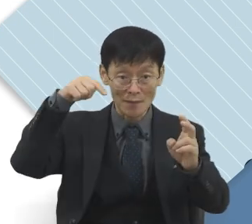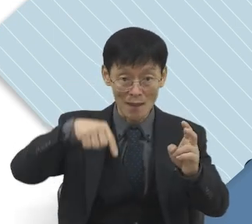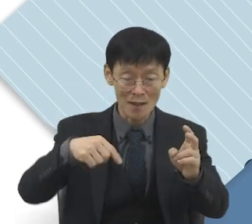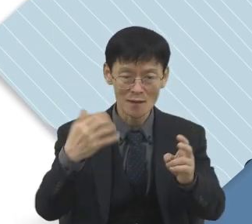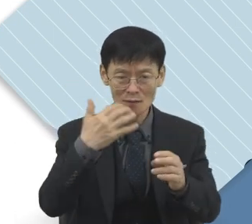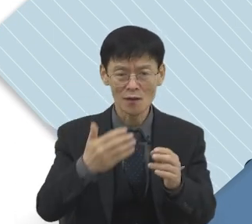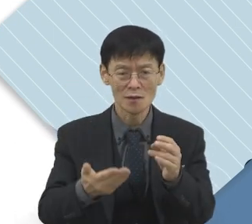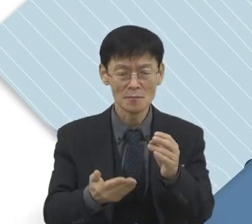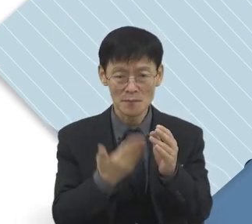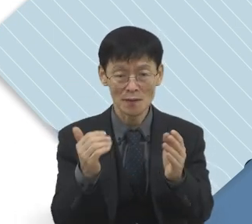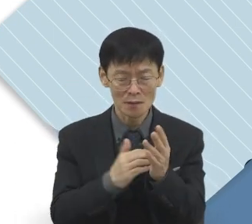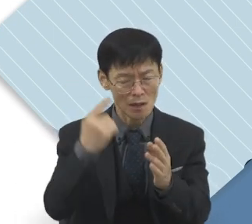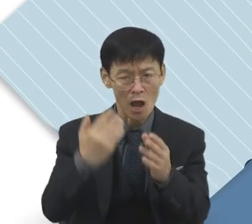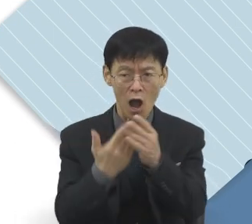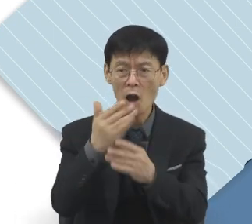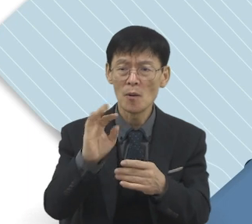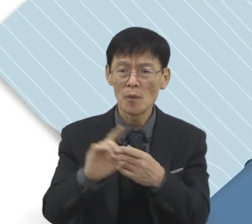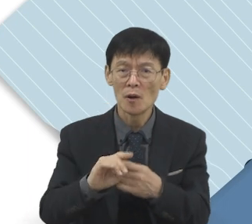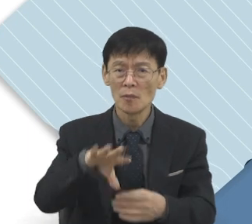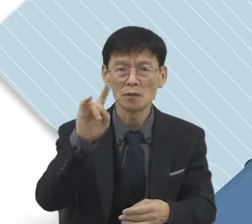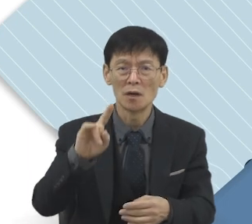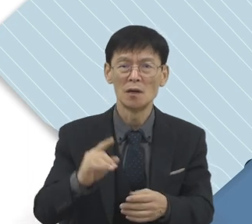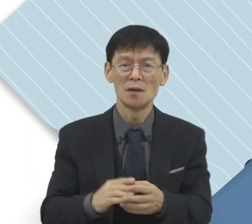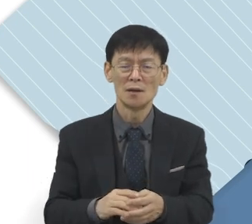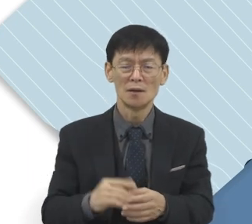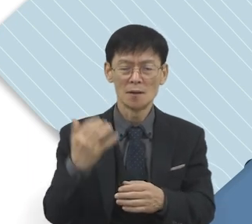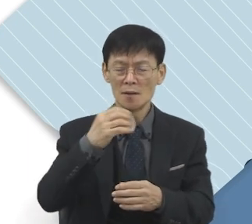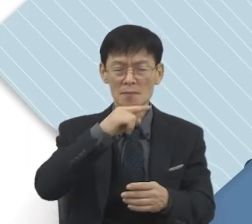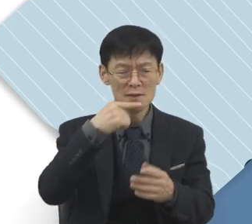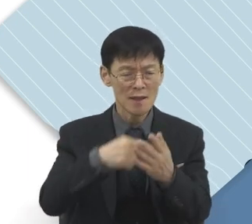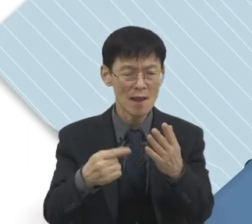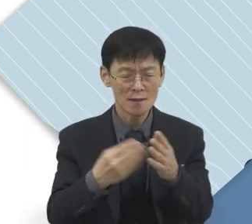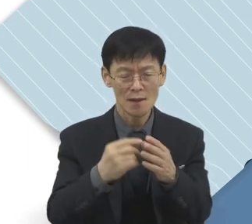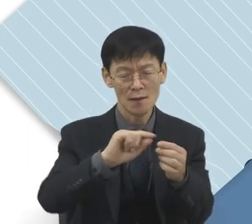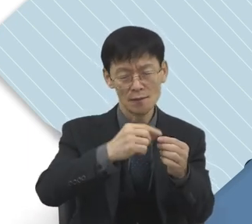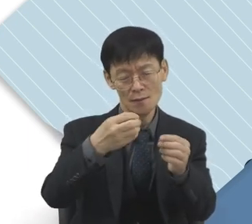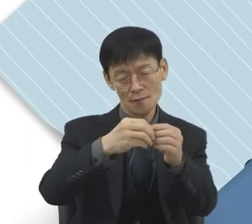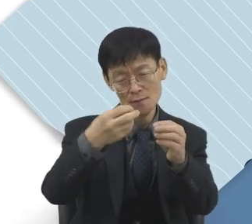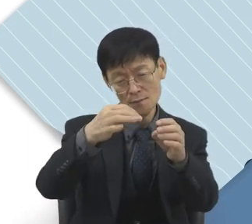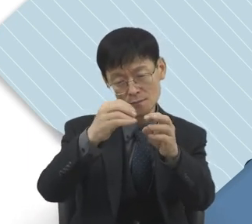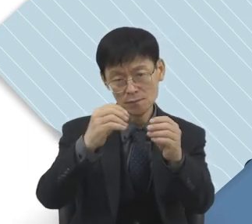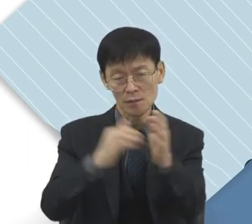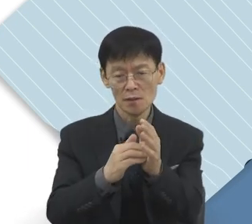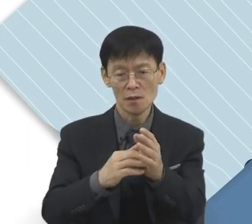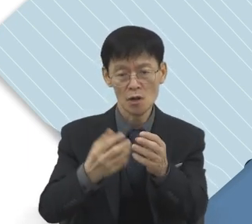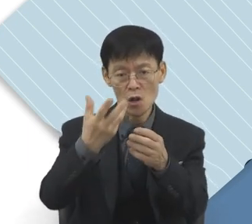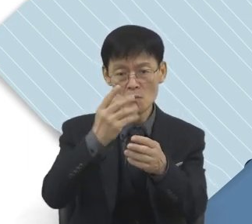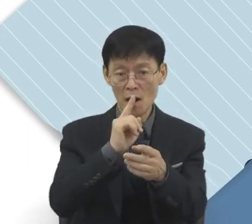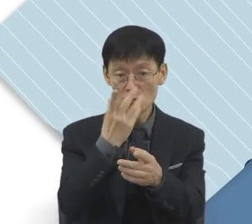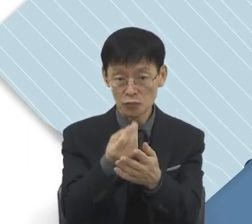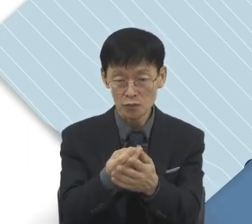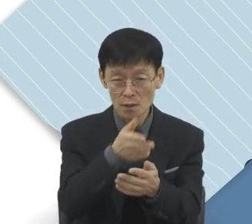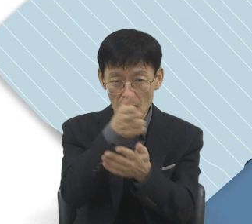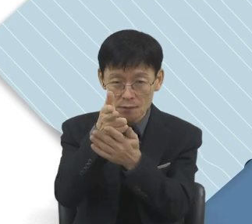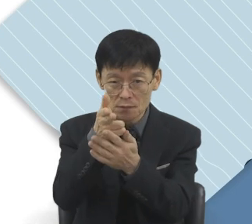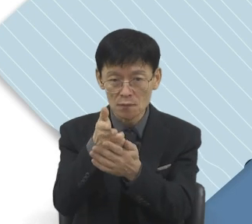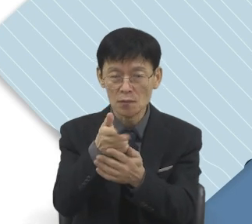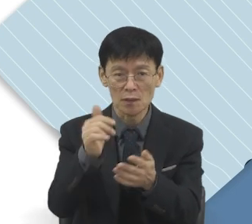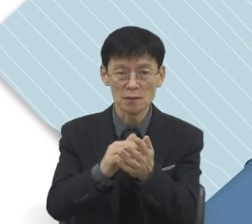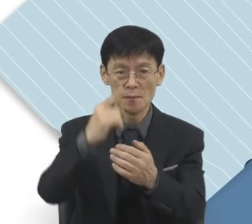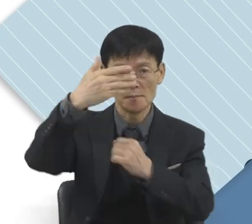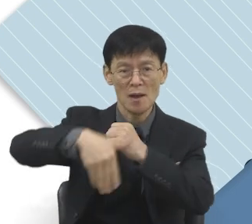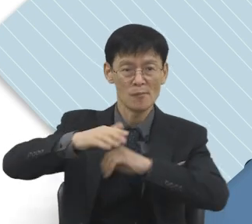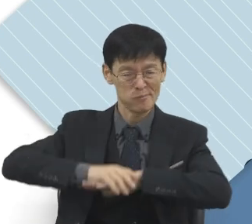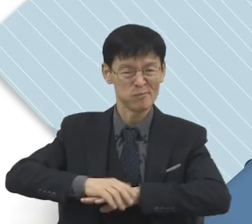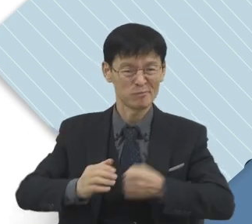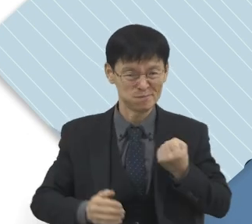내 성희롱 당했다는 생각이 들면 먼저 성희롱 피해 사실을 글로 쓰거나 녹음하거나 사진이나 동영상으로